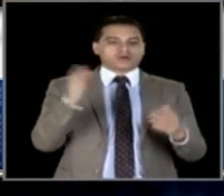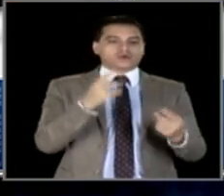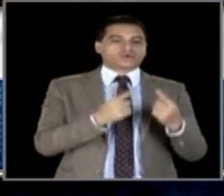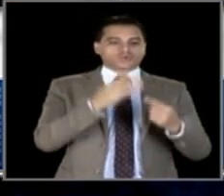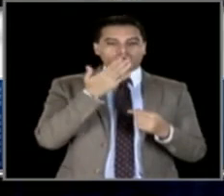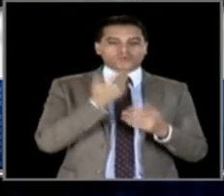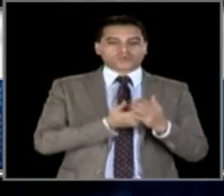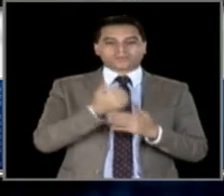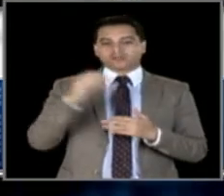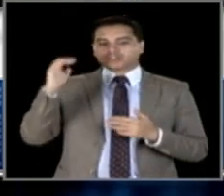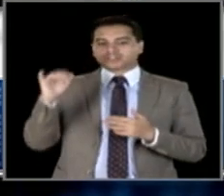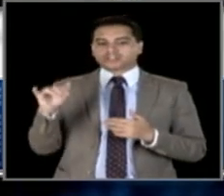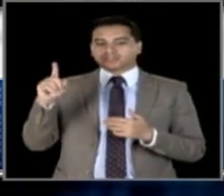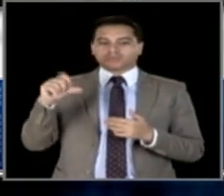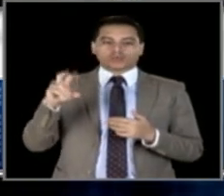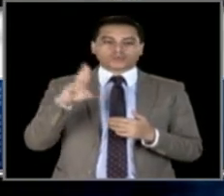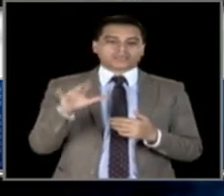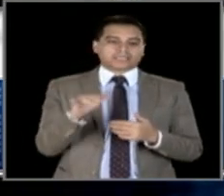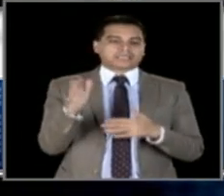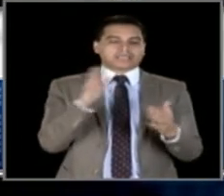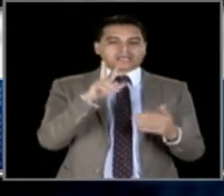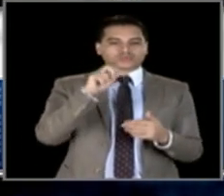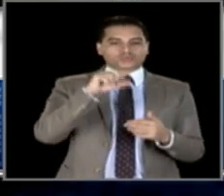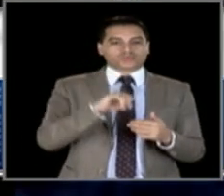جيبوتي، الصومال.